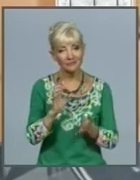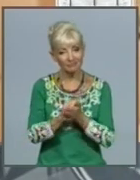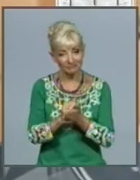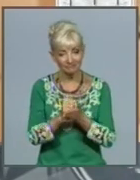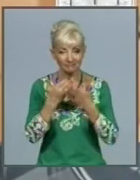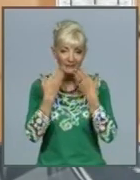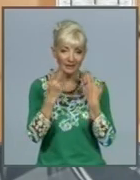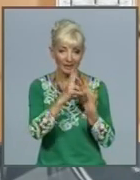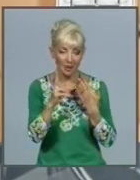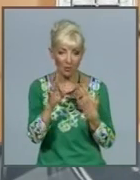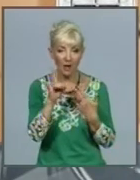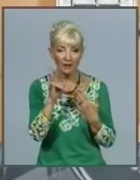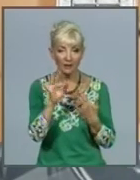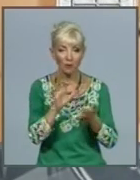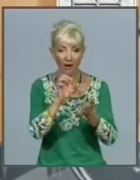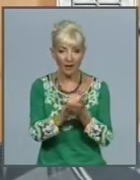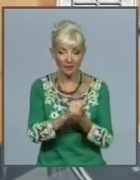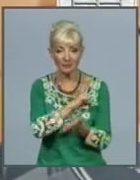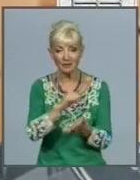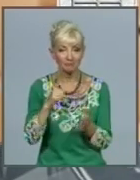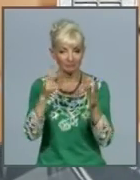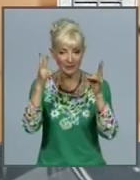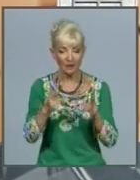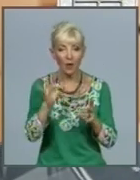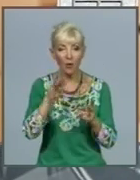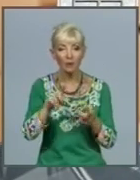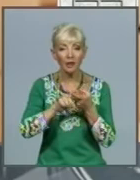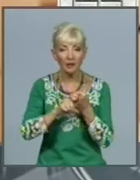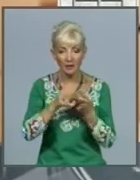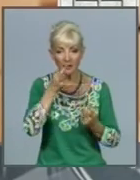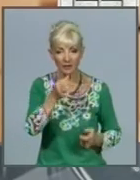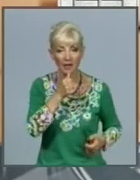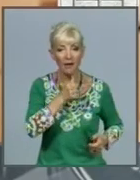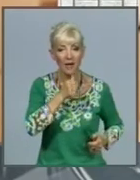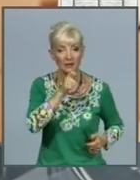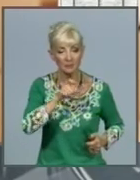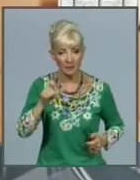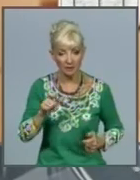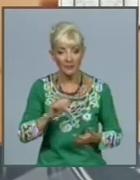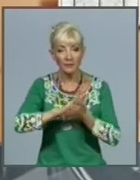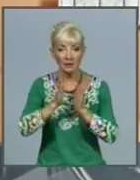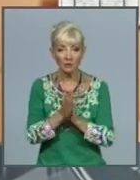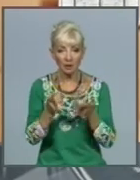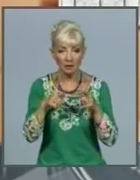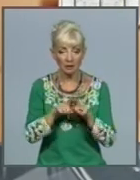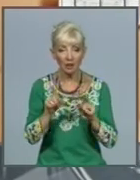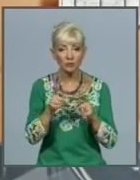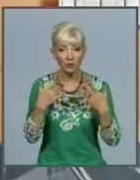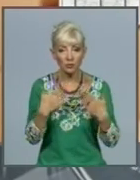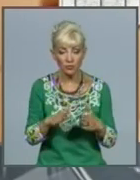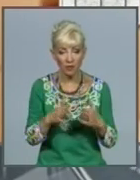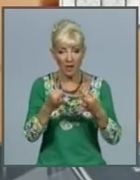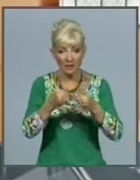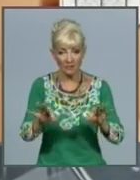оренди найбільш постраждав від карантину, кажуть експерти. Тож, склалася ситуація, коли вже вільні приміщення пустують довше,